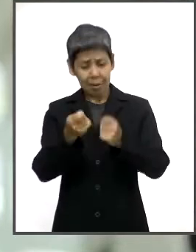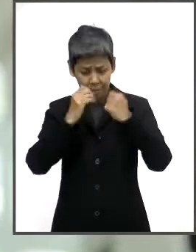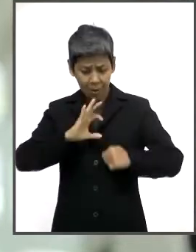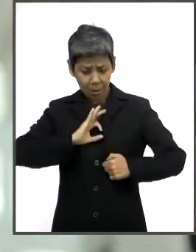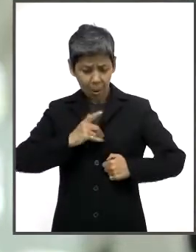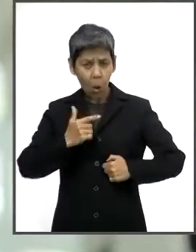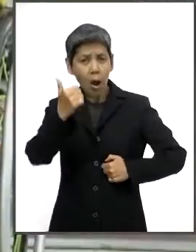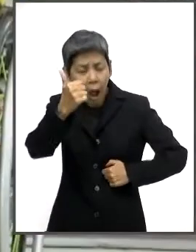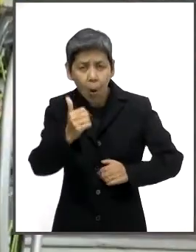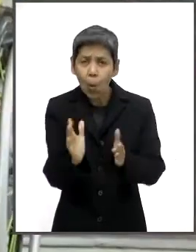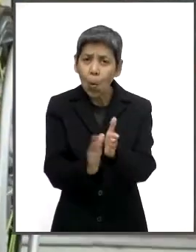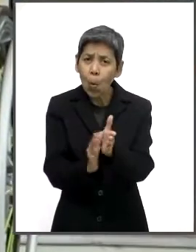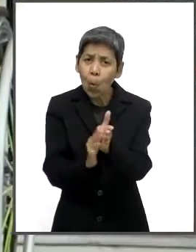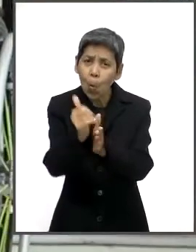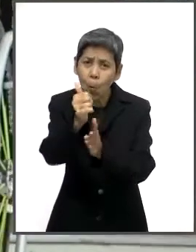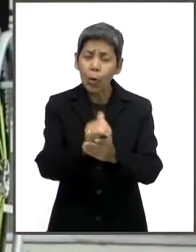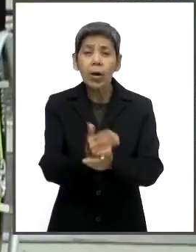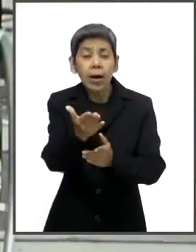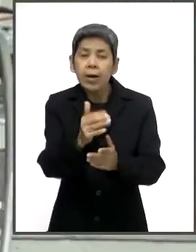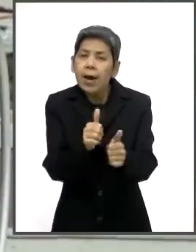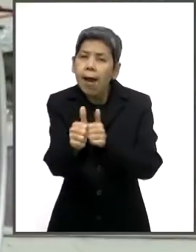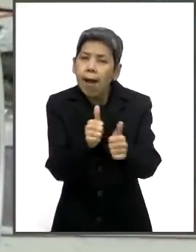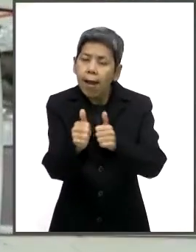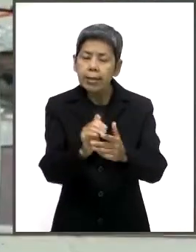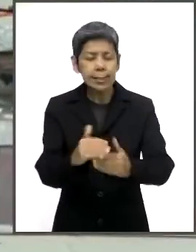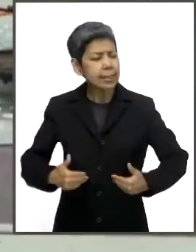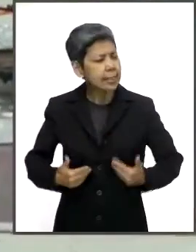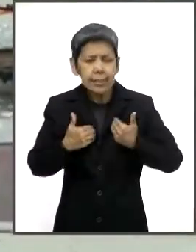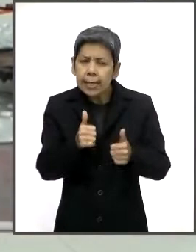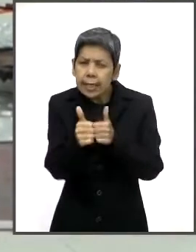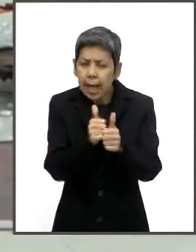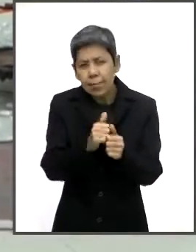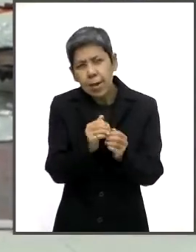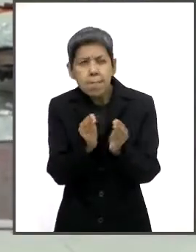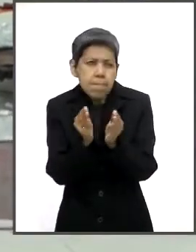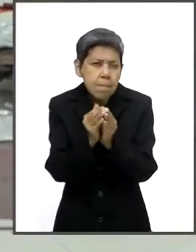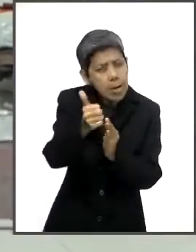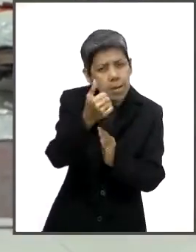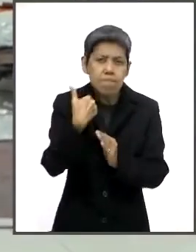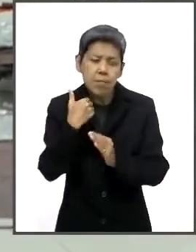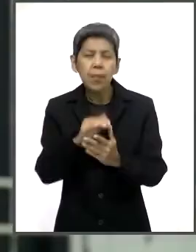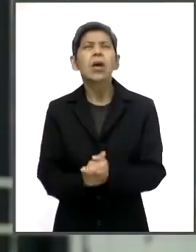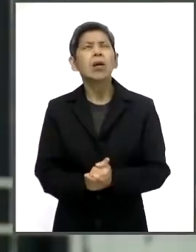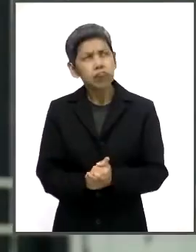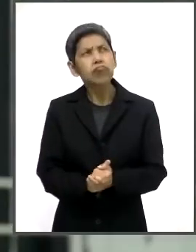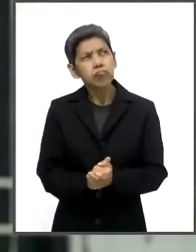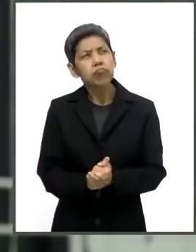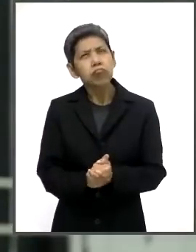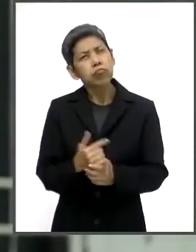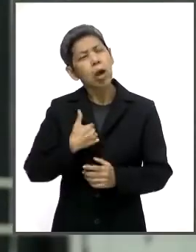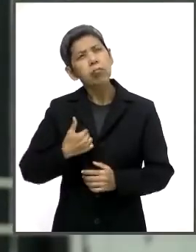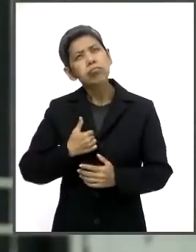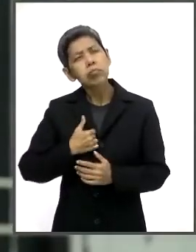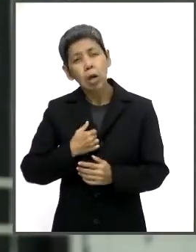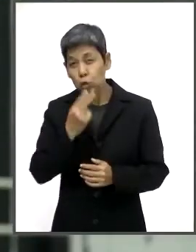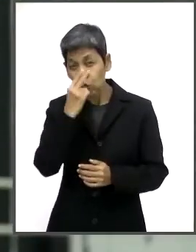ได้เหรียญทองเลยอะ ค่ะ แล้วตั้งแต่ของพี่ตั้งแต่แข่งมาเนี่ยทั้งชีวิตเนี่ยพี่มีผลงานอะไรแบบดังๆ เอาผลง